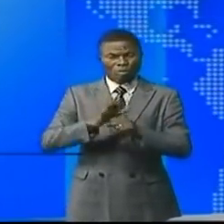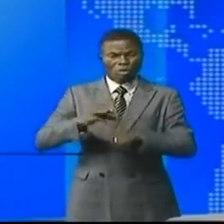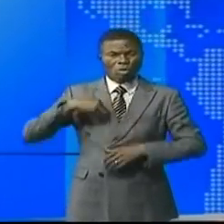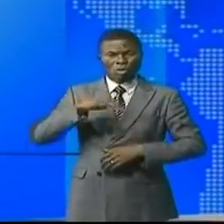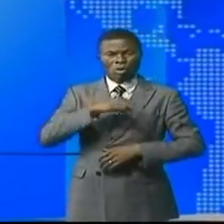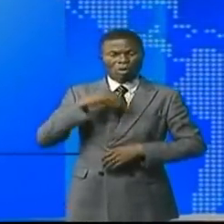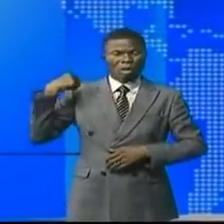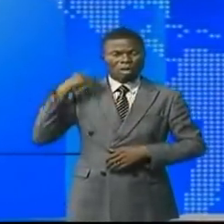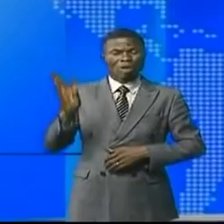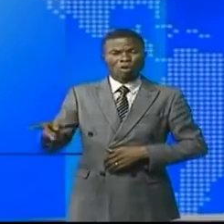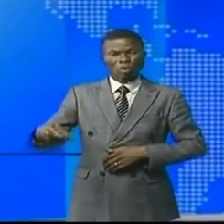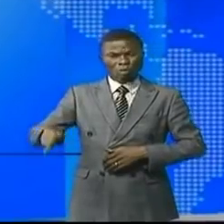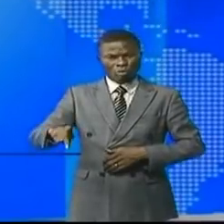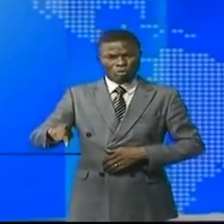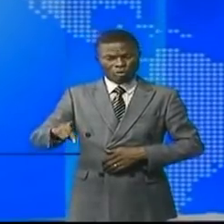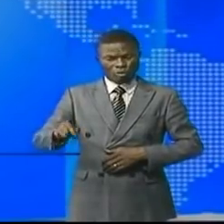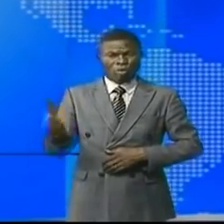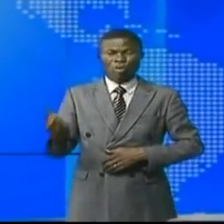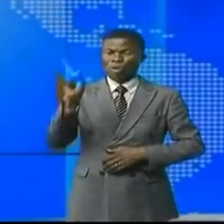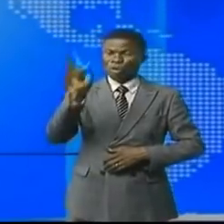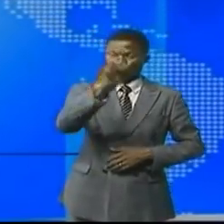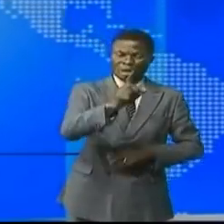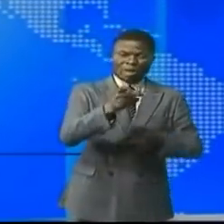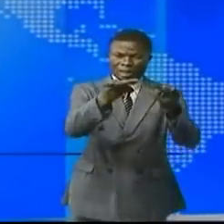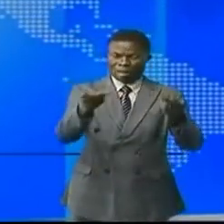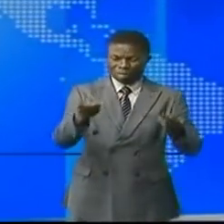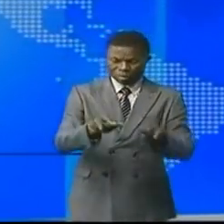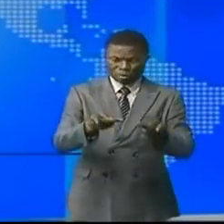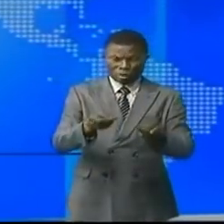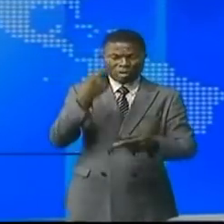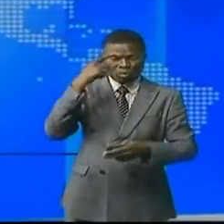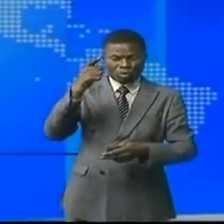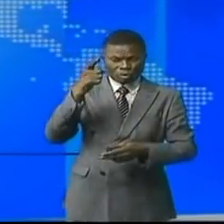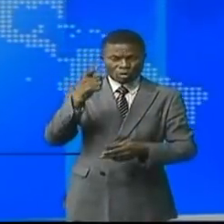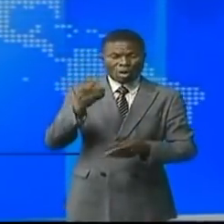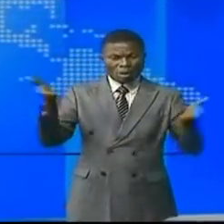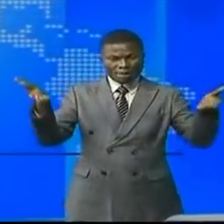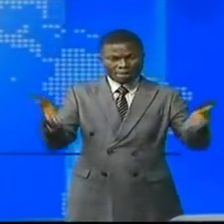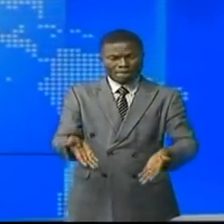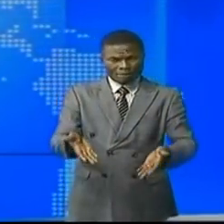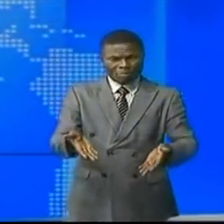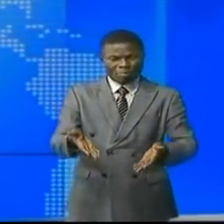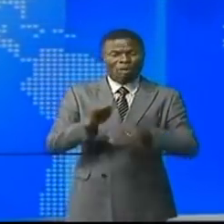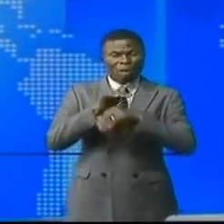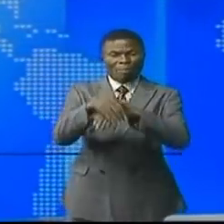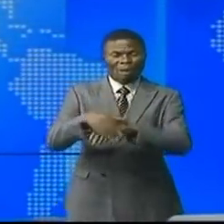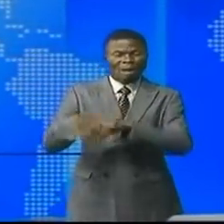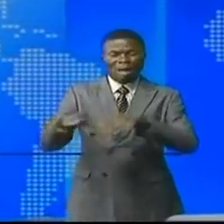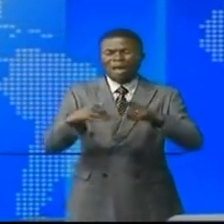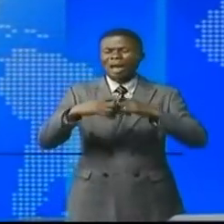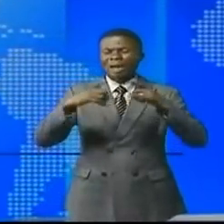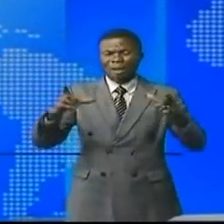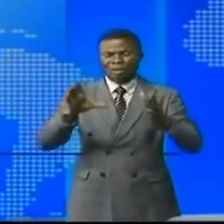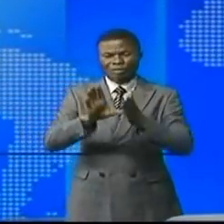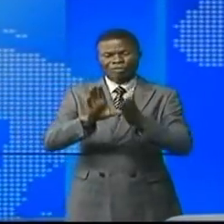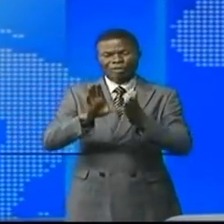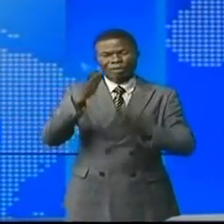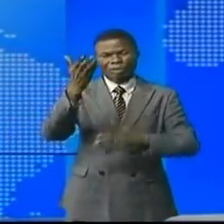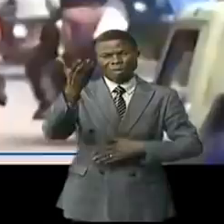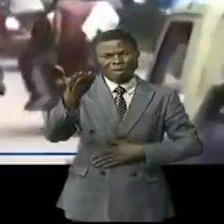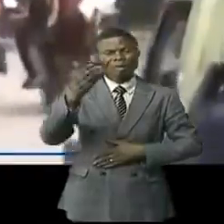gouvernement provincial ont fait le déplacement de Kasamba pour assister à ce grand événement, nous dit Didier